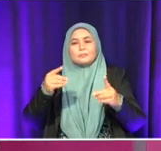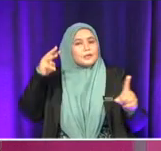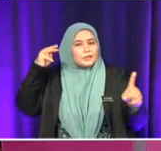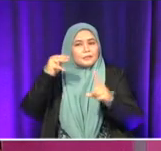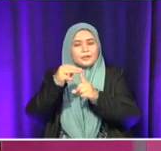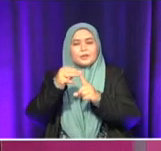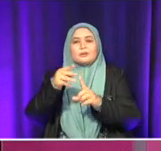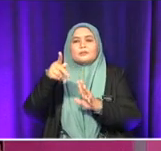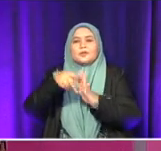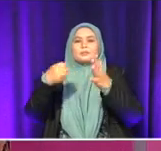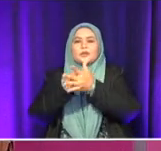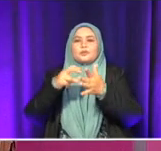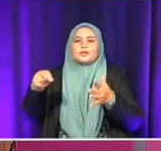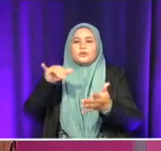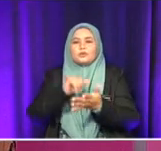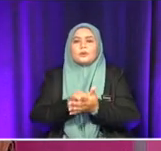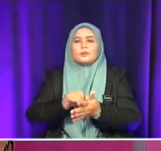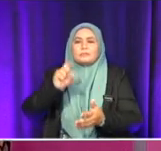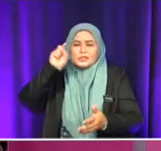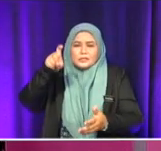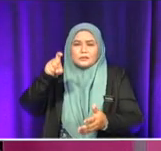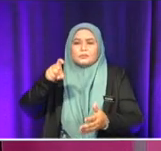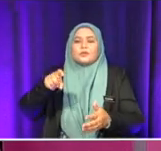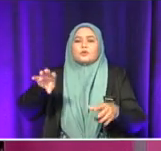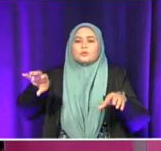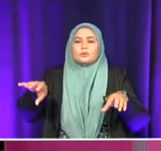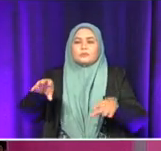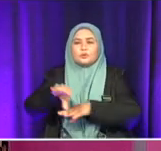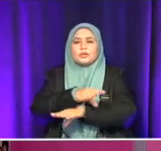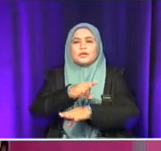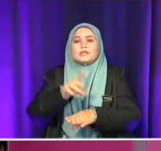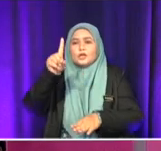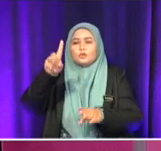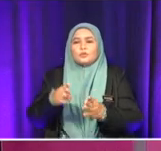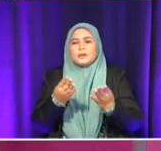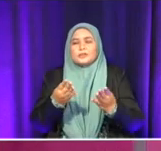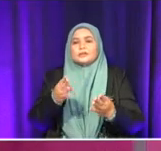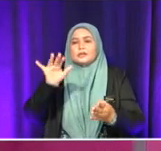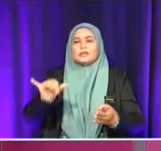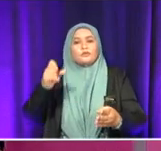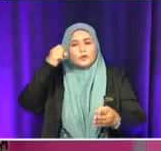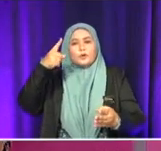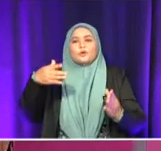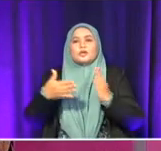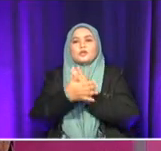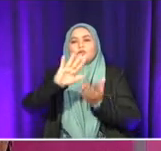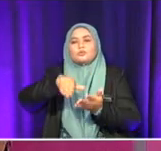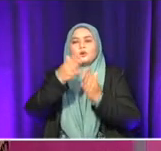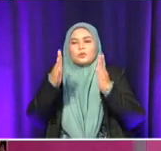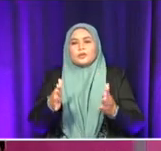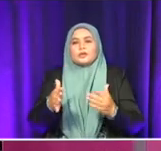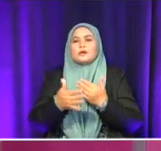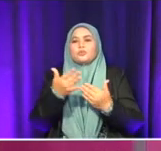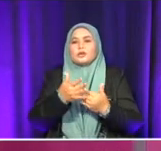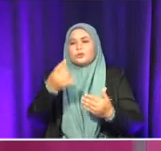perpaduan itu haruslah menggunakan satu bahasa bahasa yang dipahami oleh semua orang bahasa yang mudah